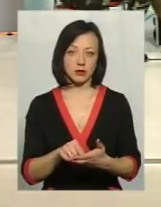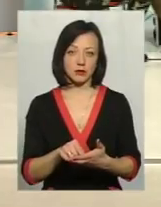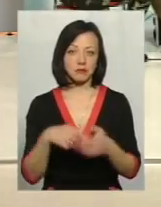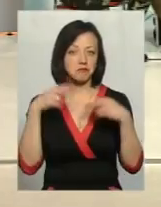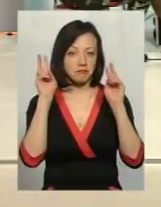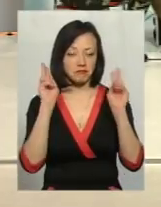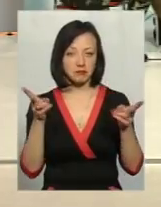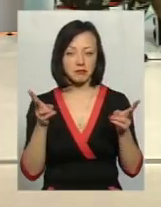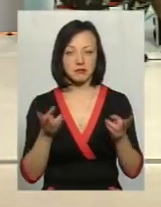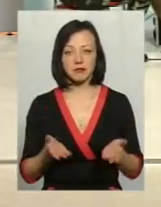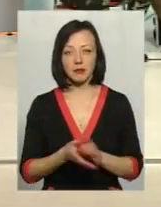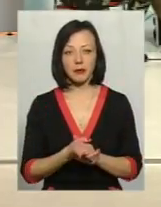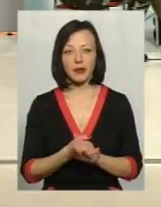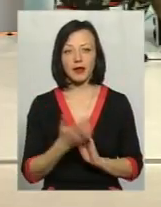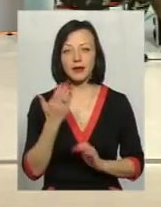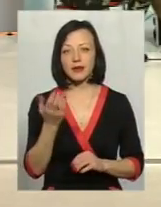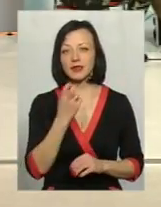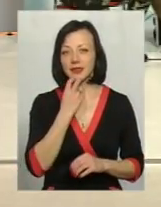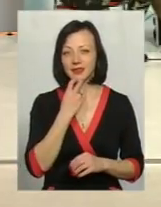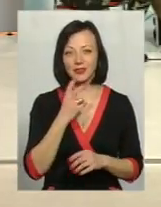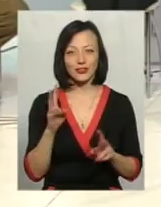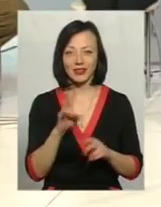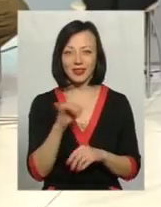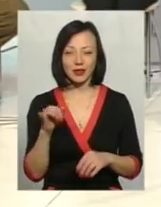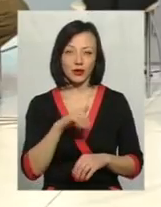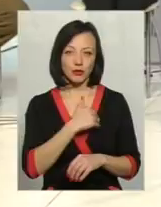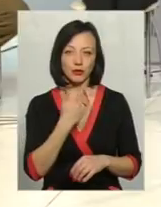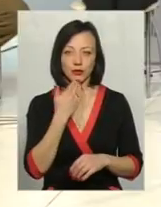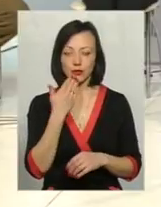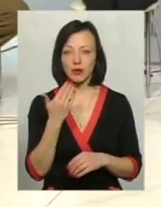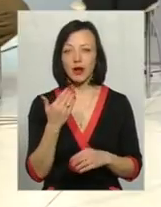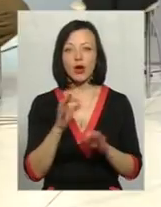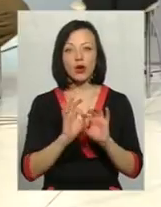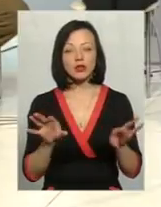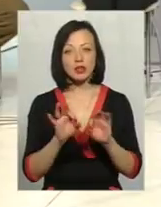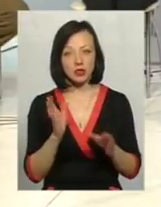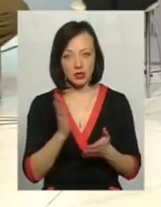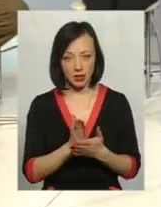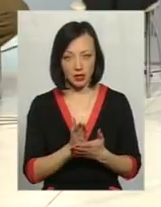Не знаю. Я просто по вашій такій ухмилці бачу, що ні. Ну, розкажіть, взагалі,